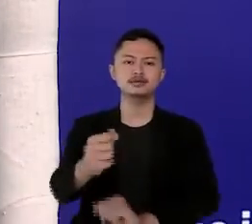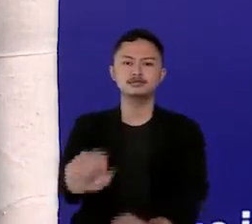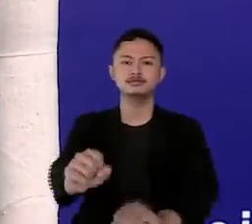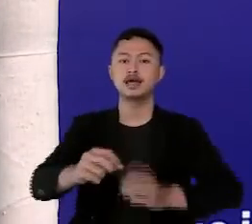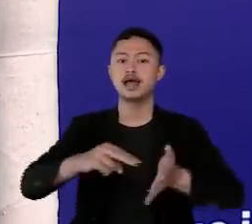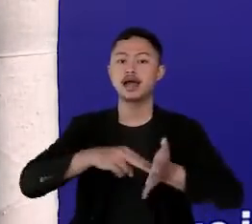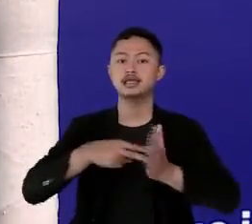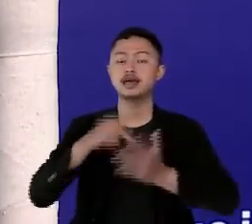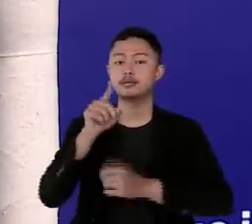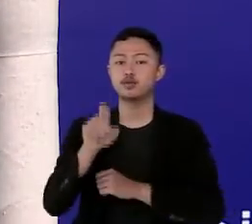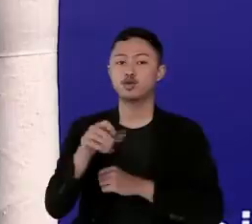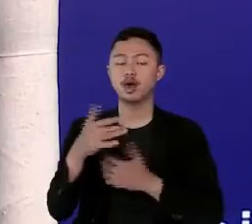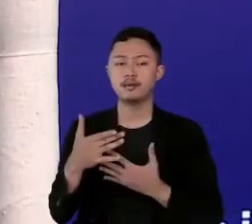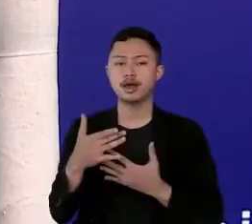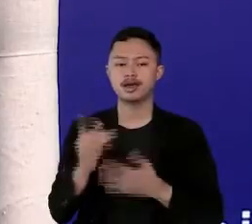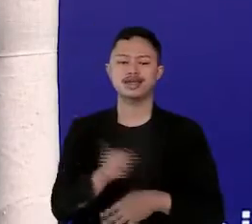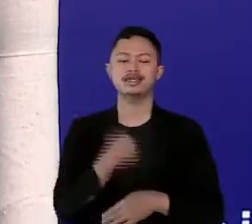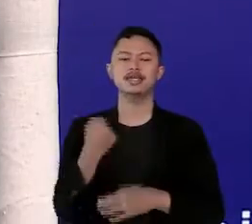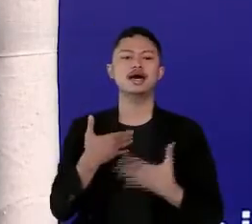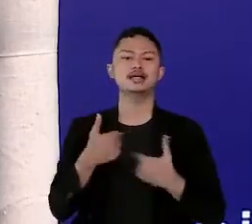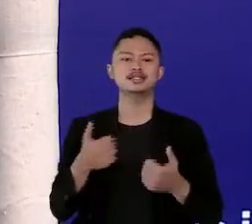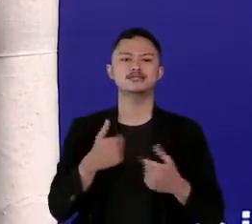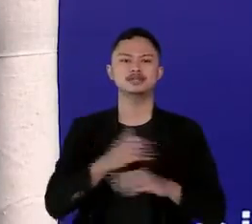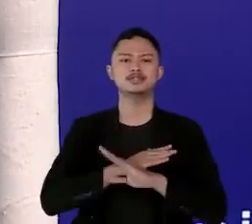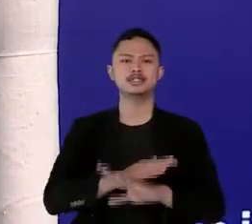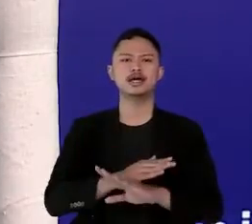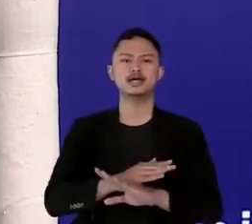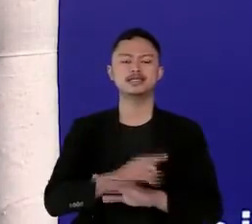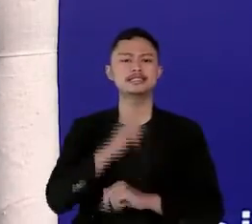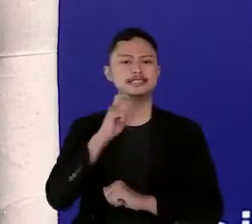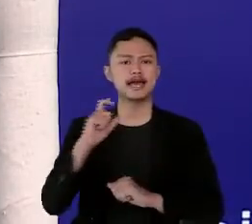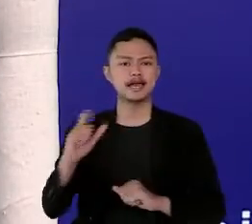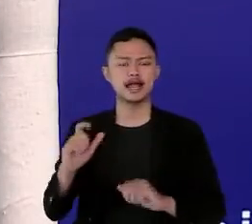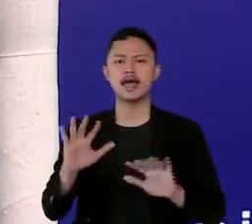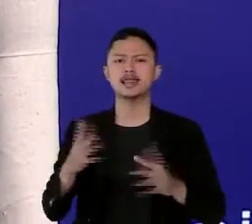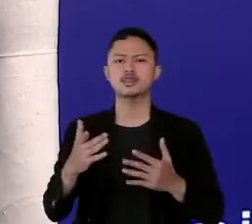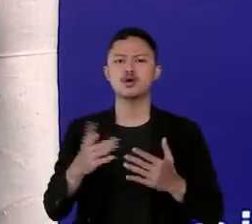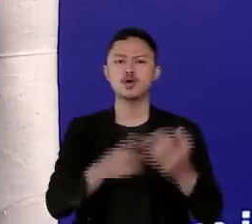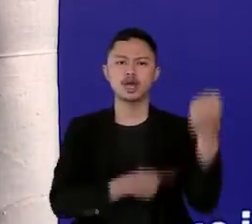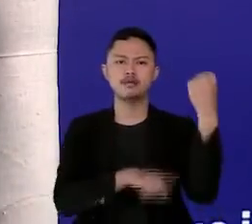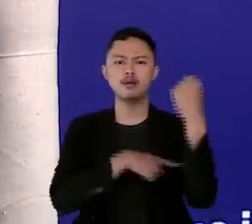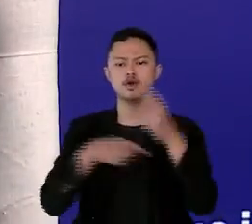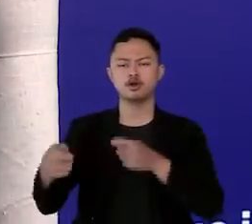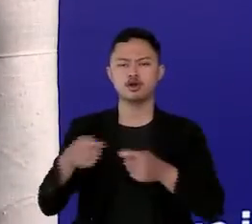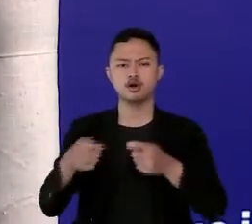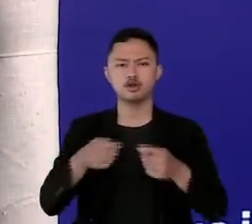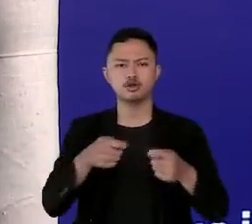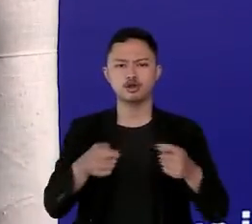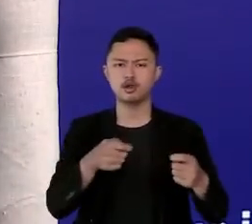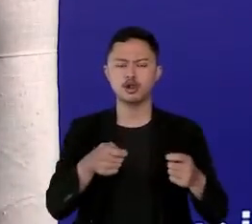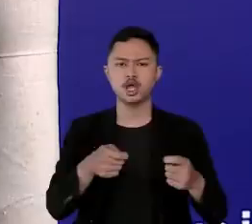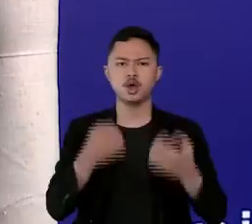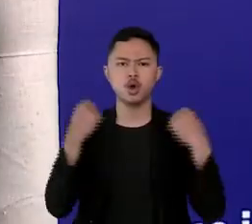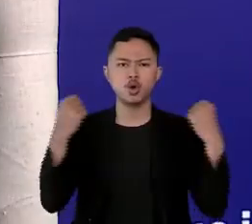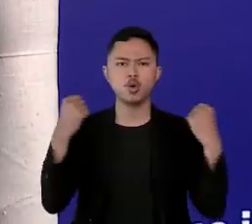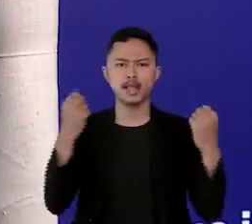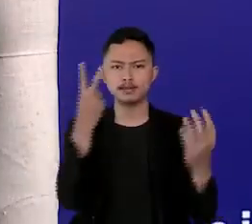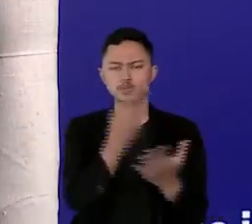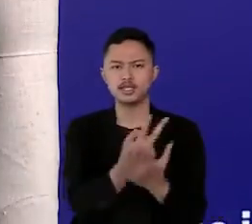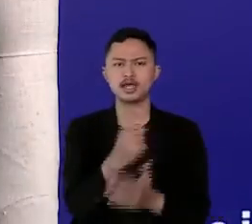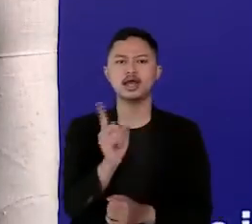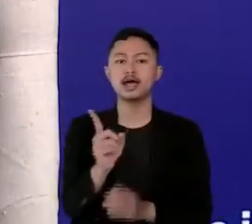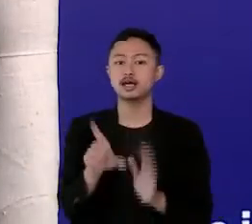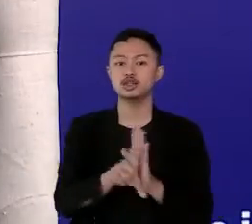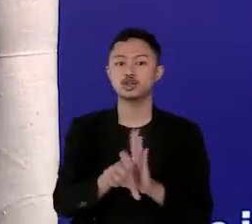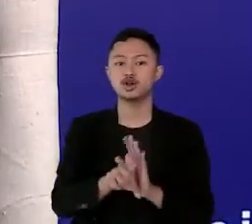karena itu diperlukan intervensi pencegahan melalui metode ataupun tindakan pengendalian penyakit yang sudah mapan dan terbukti